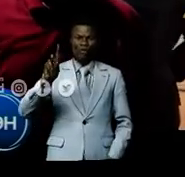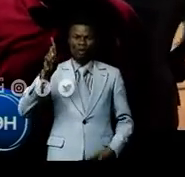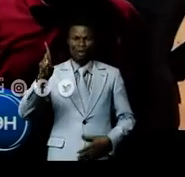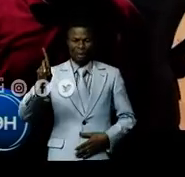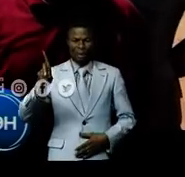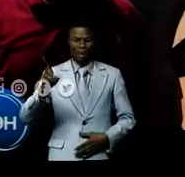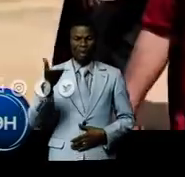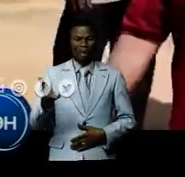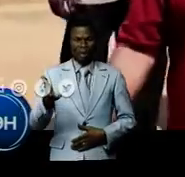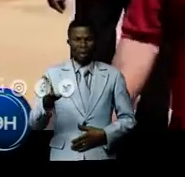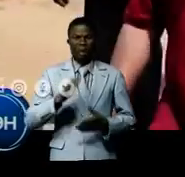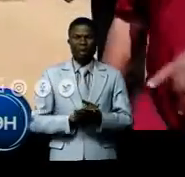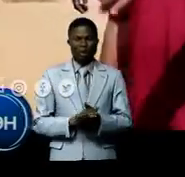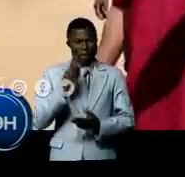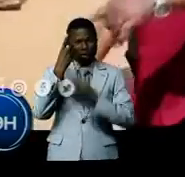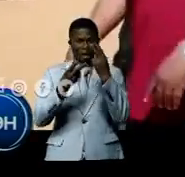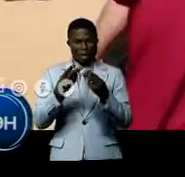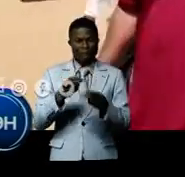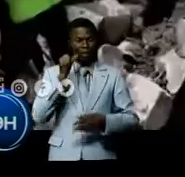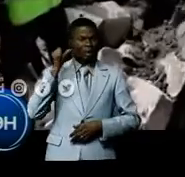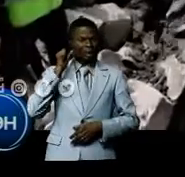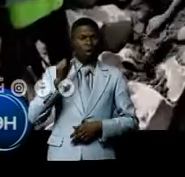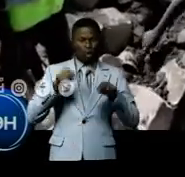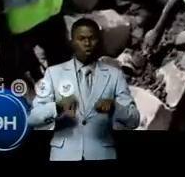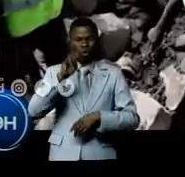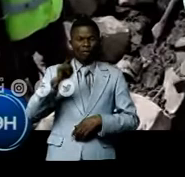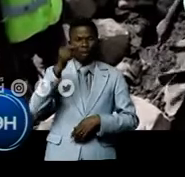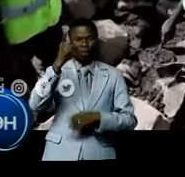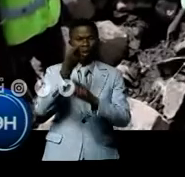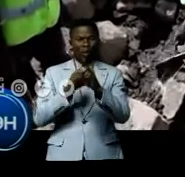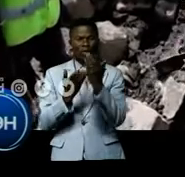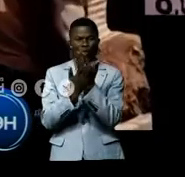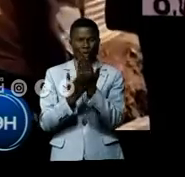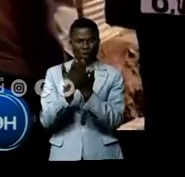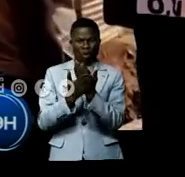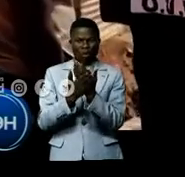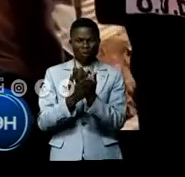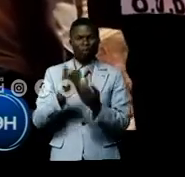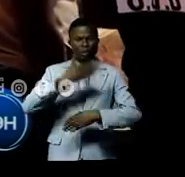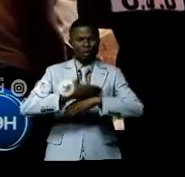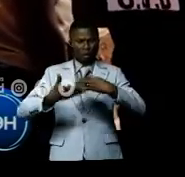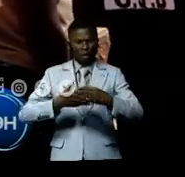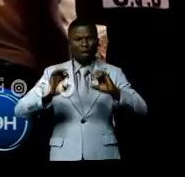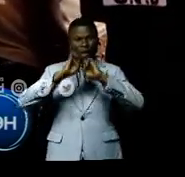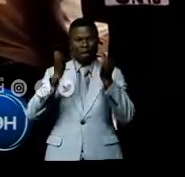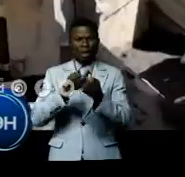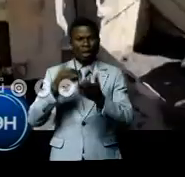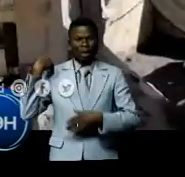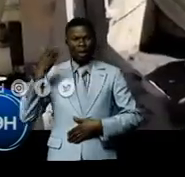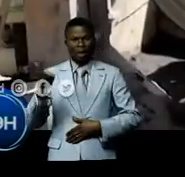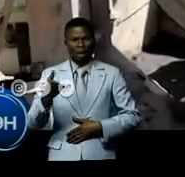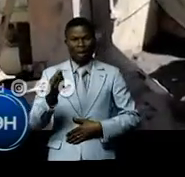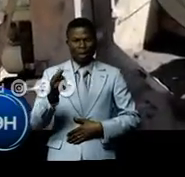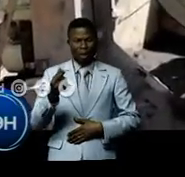et drainage OVD a inspecté ce vendredi 1er juillet le différents ouvrages construits à Bounia par cette entreprise publique sur financement